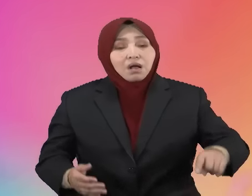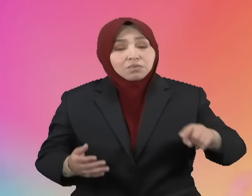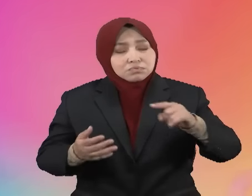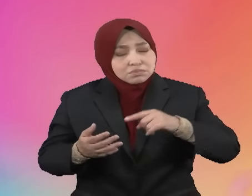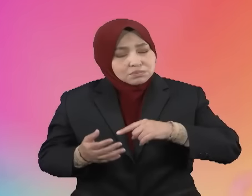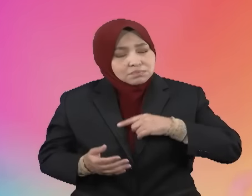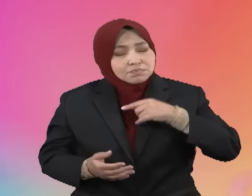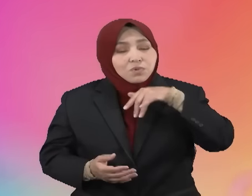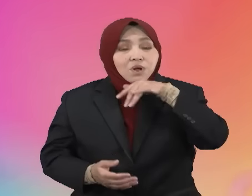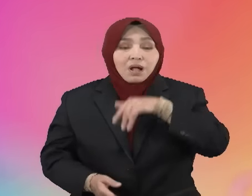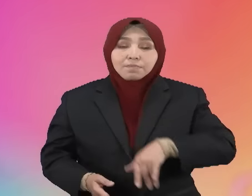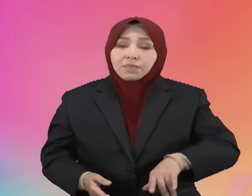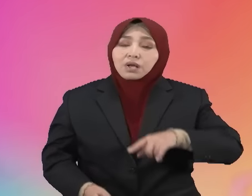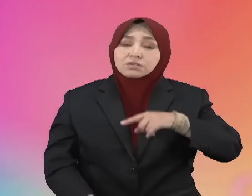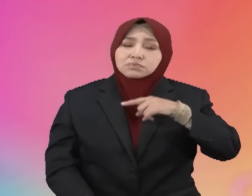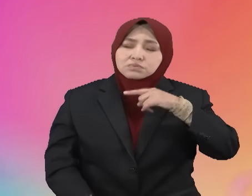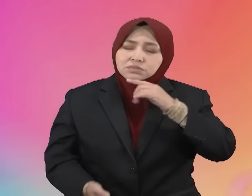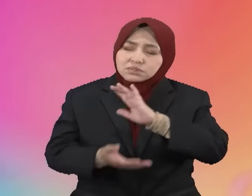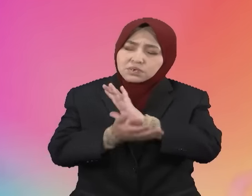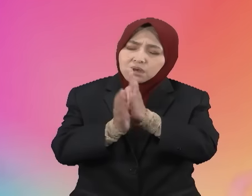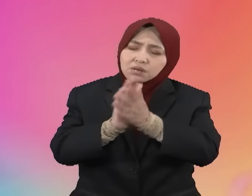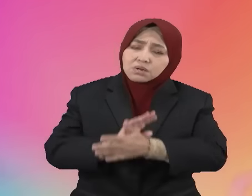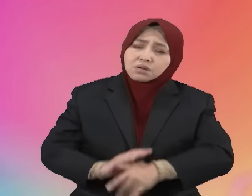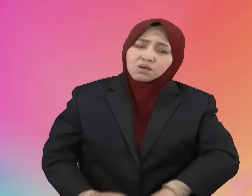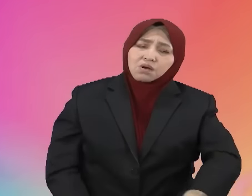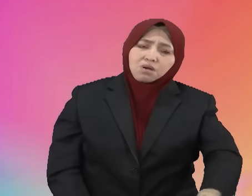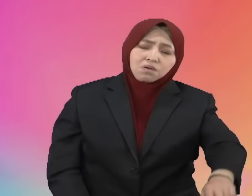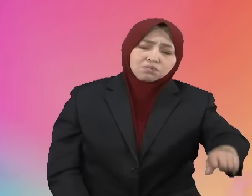فلله الحجة